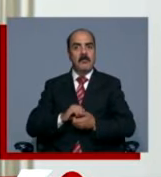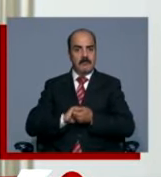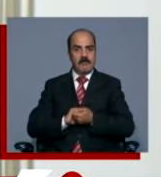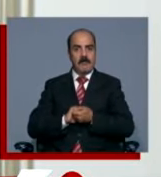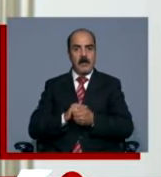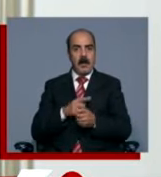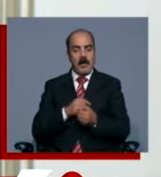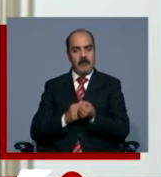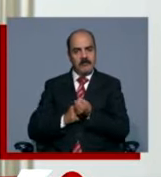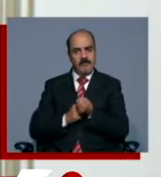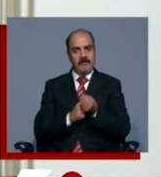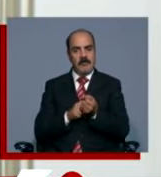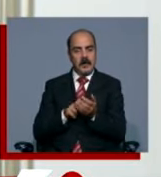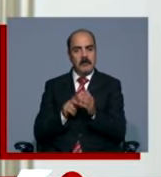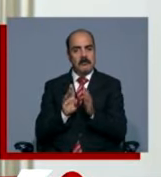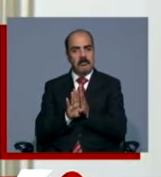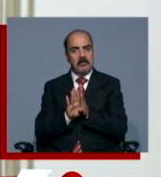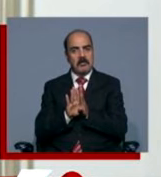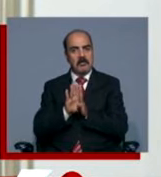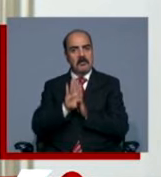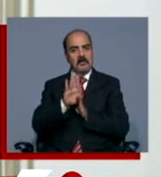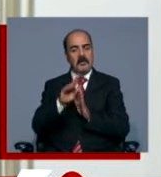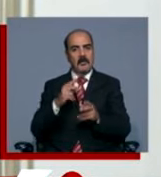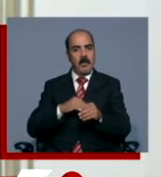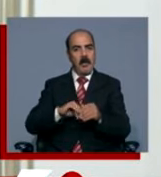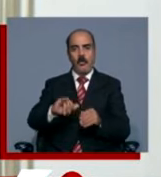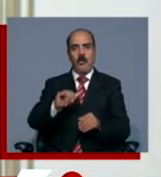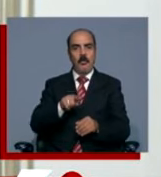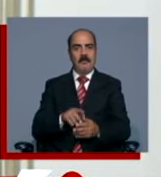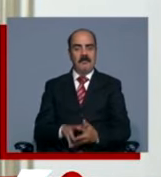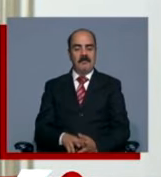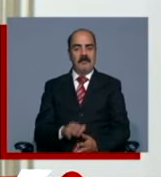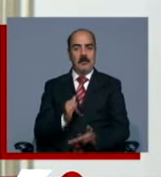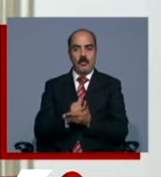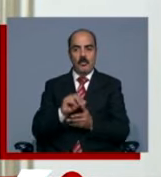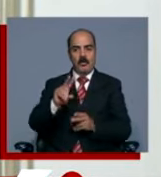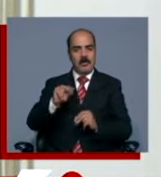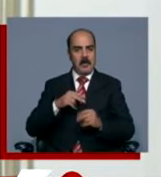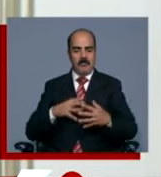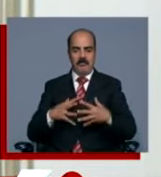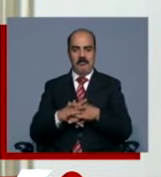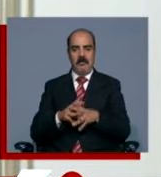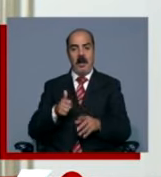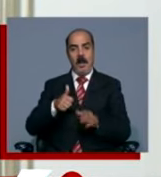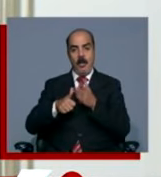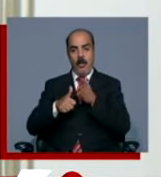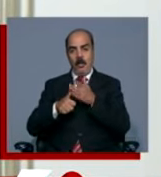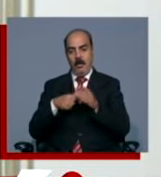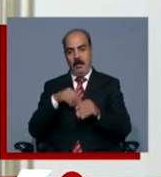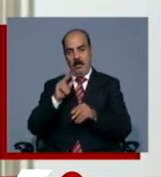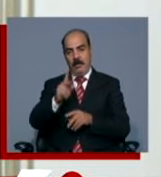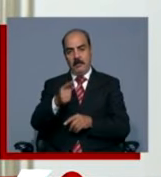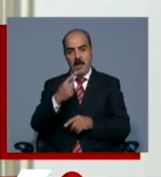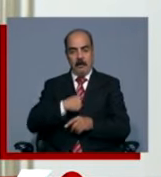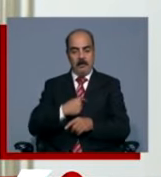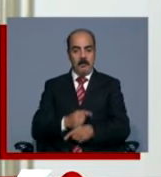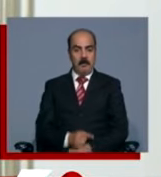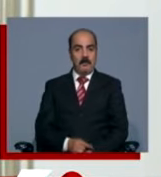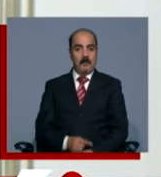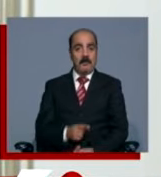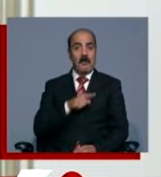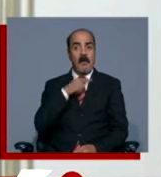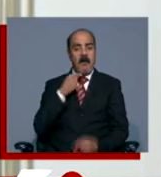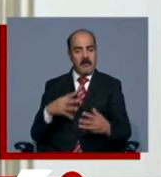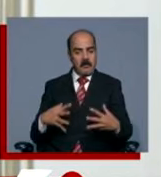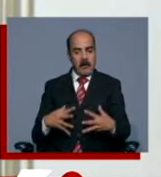دفع مسيرة التنمية المستدامة، وهي مسؤولية مشتركة في المقام الأول يطلع فيها القطاع